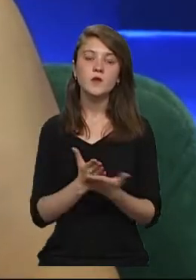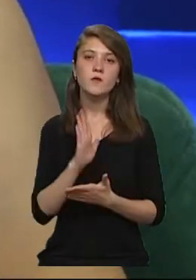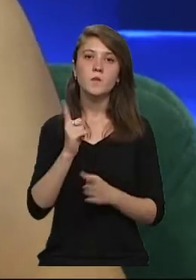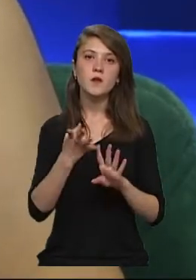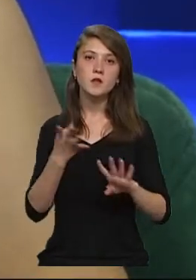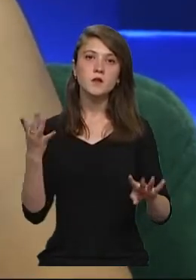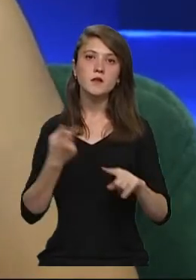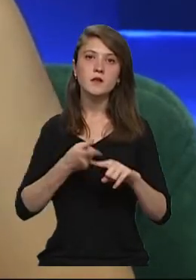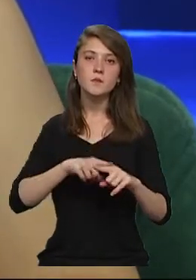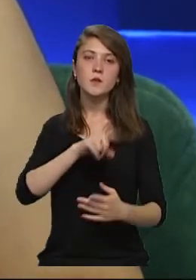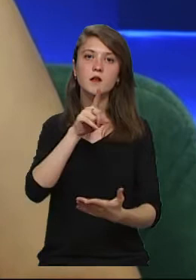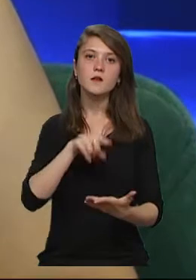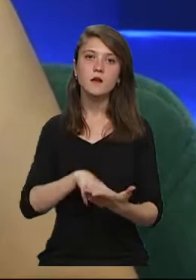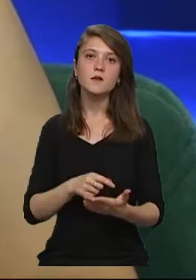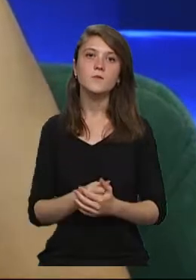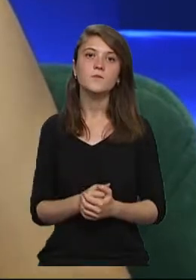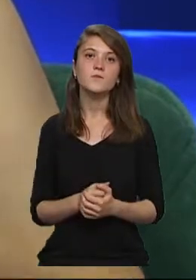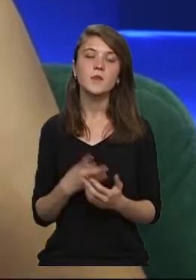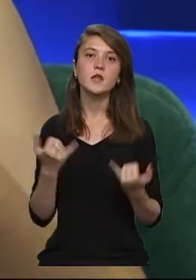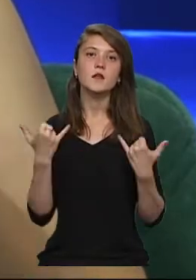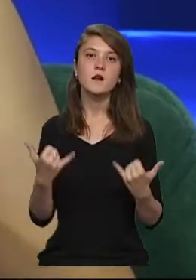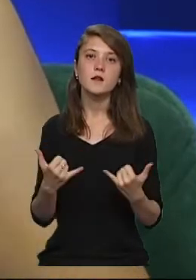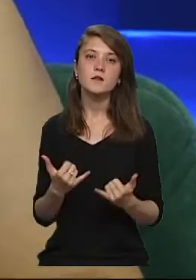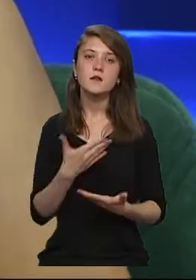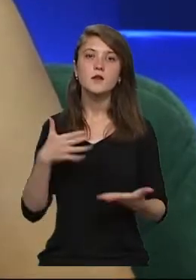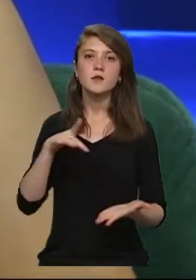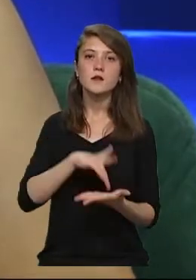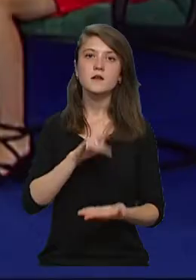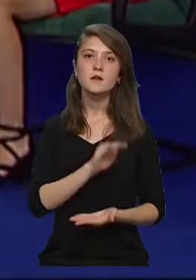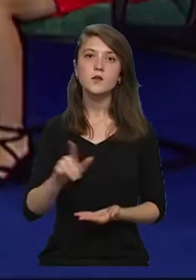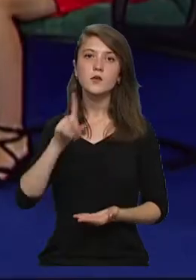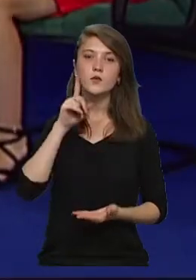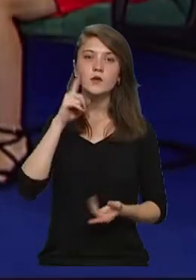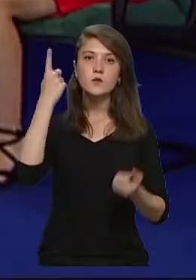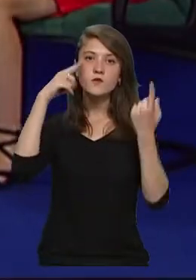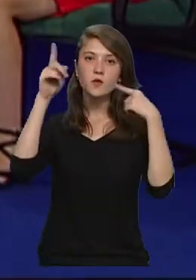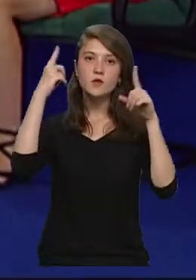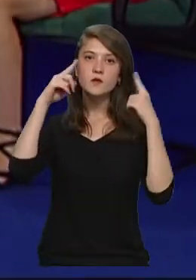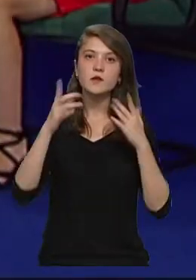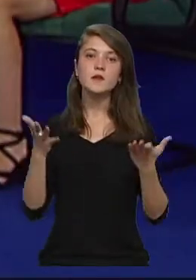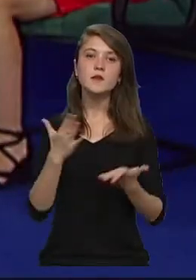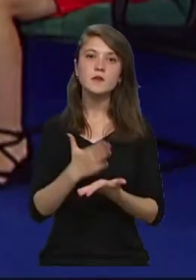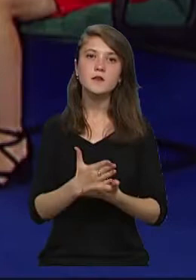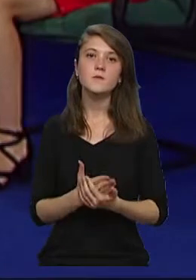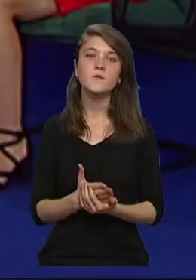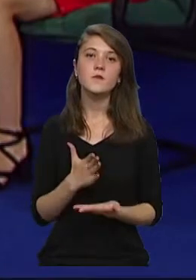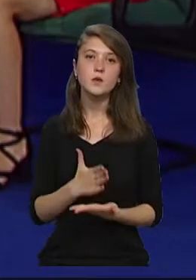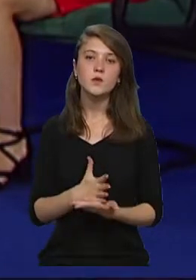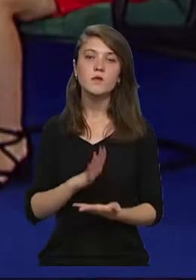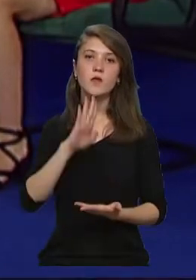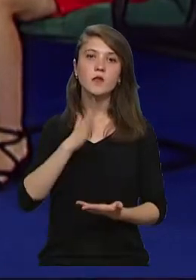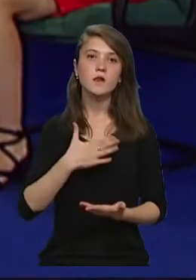чергу цим питанням. І наразі наш Центр дитячо-юнацької творчості, який є і існує